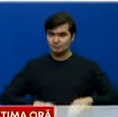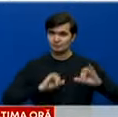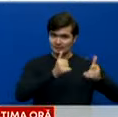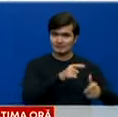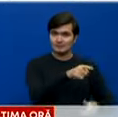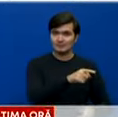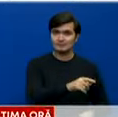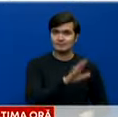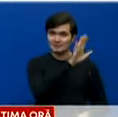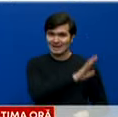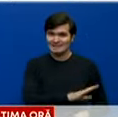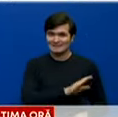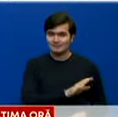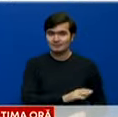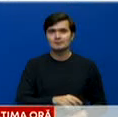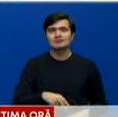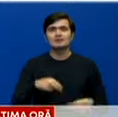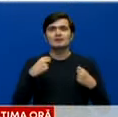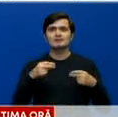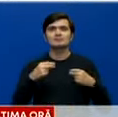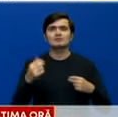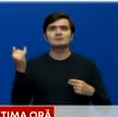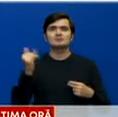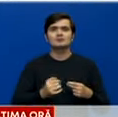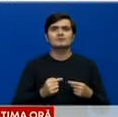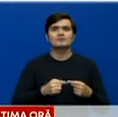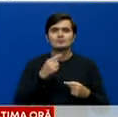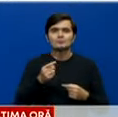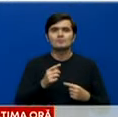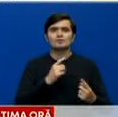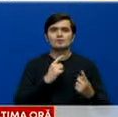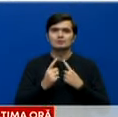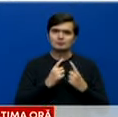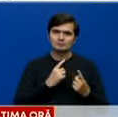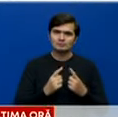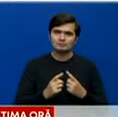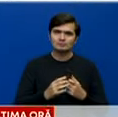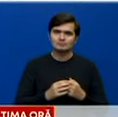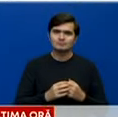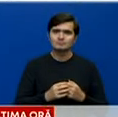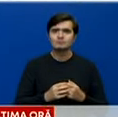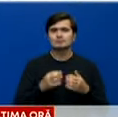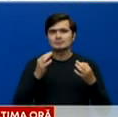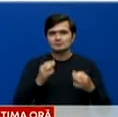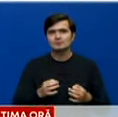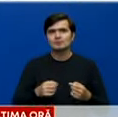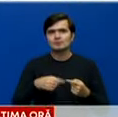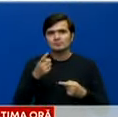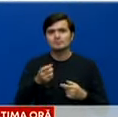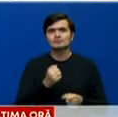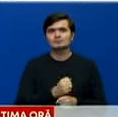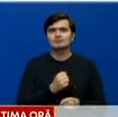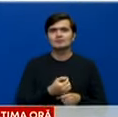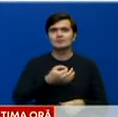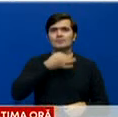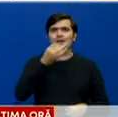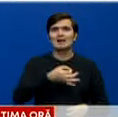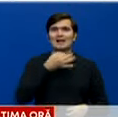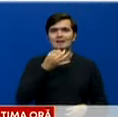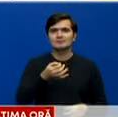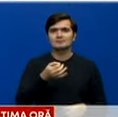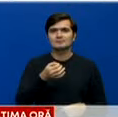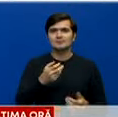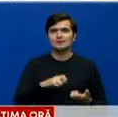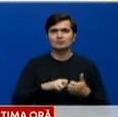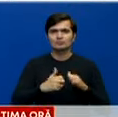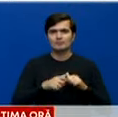acolo? Deci, explicațiile vor veni după discuțiile de rigoare și, cu siguranță, după discuții, vom face și declarații pe